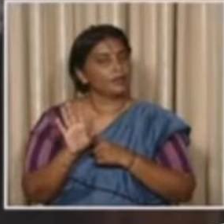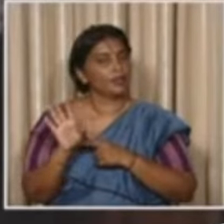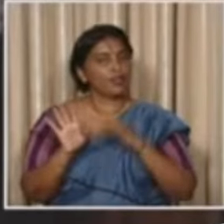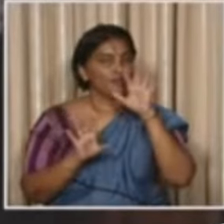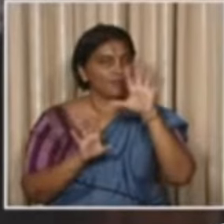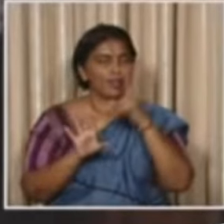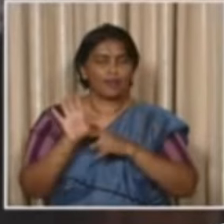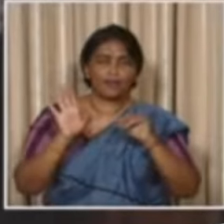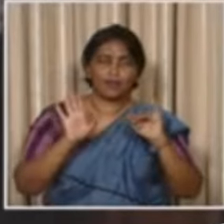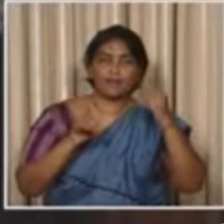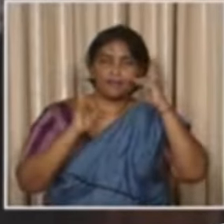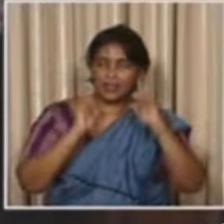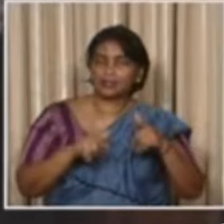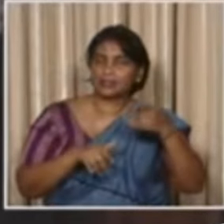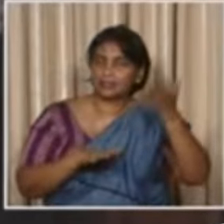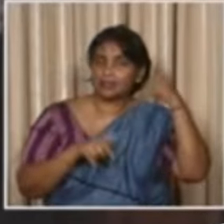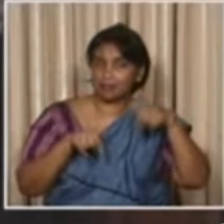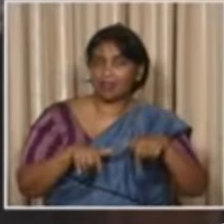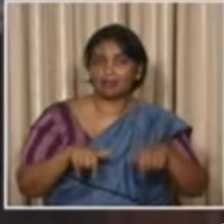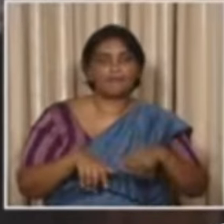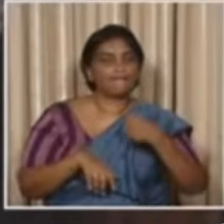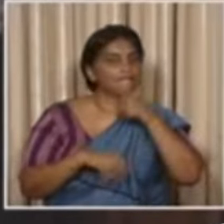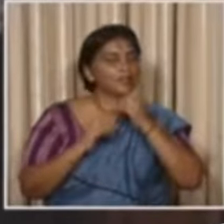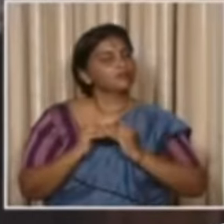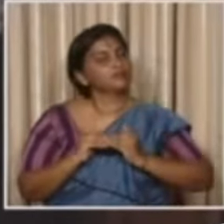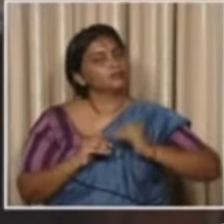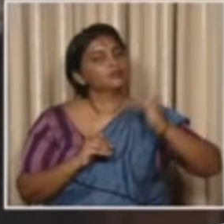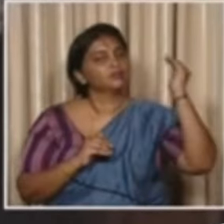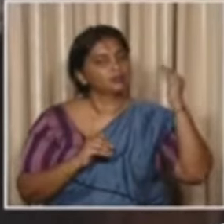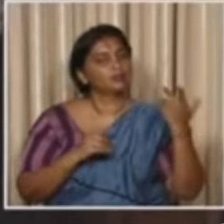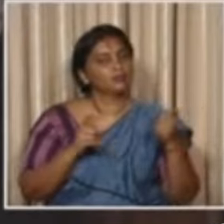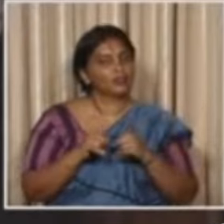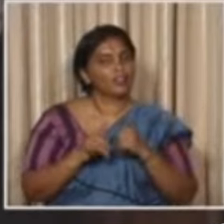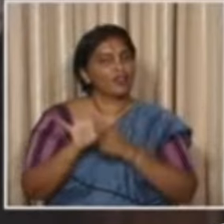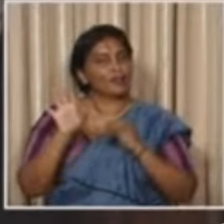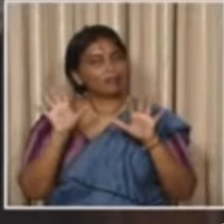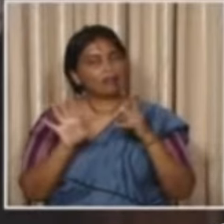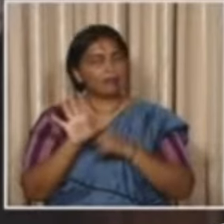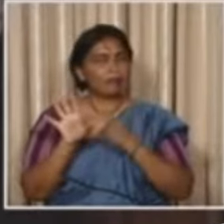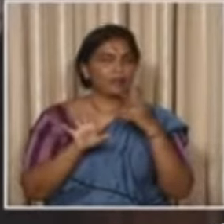5-6 හිටපු අය අද වයසටත් ගිහිල්ලා. එහෙම නැත්නම් 10-12 හිටපු අය